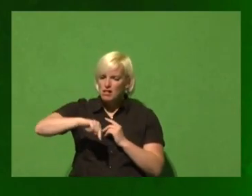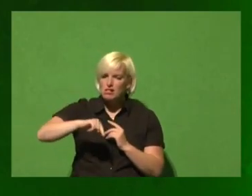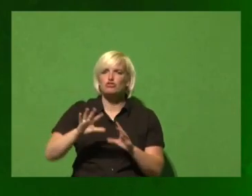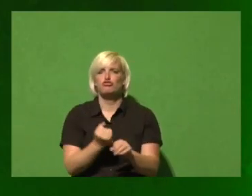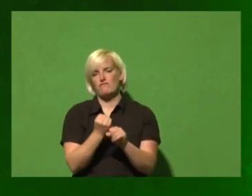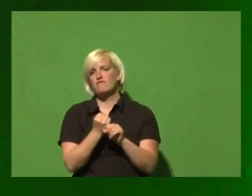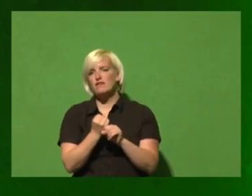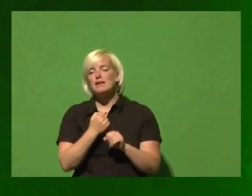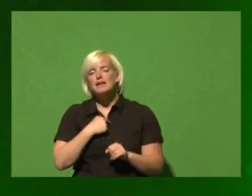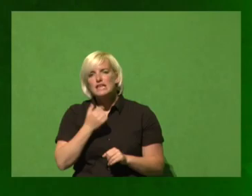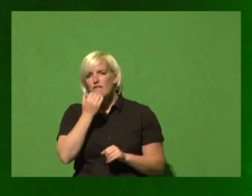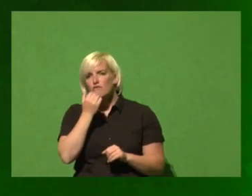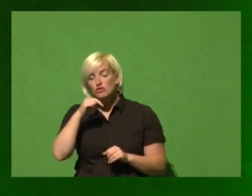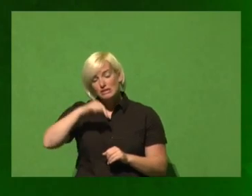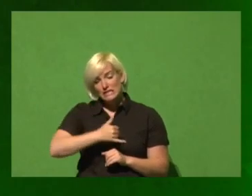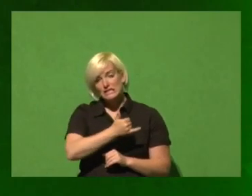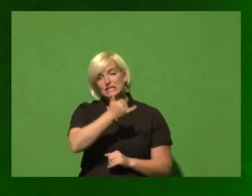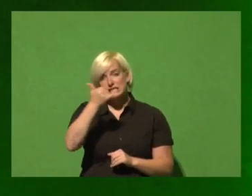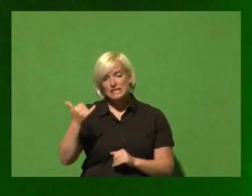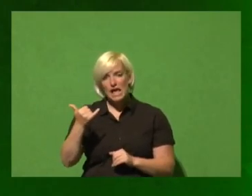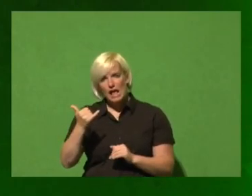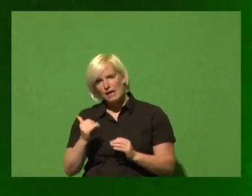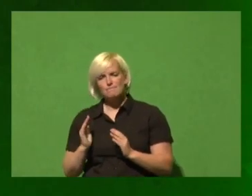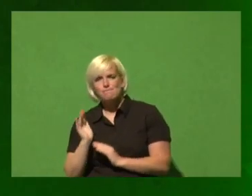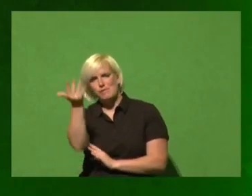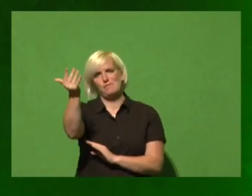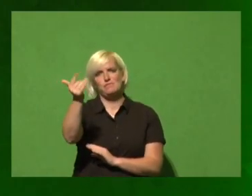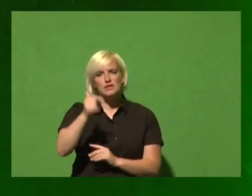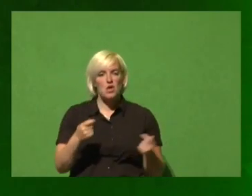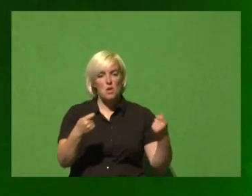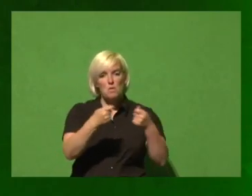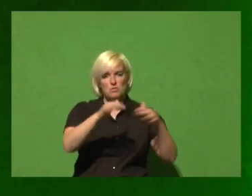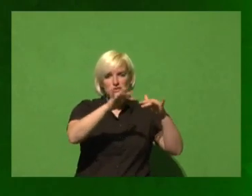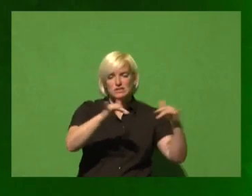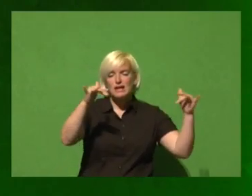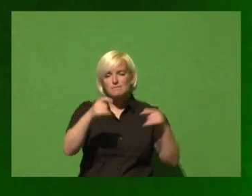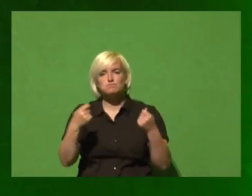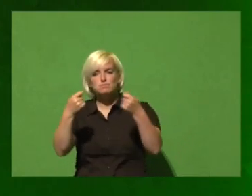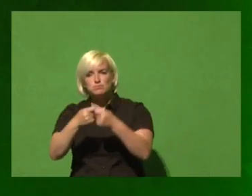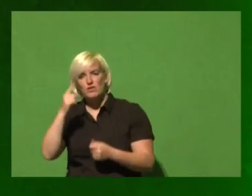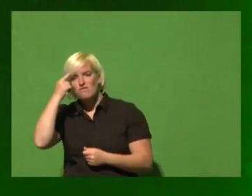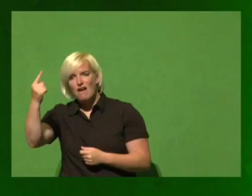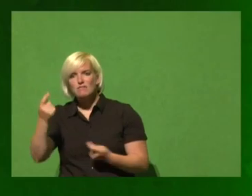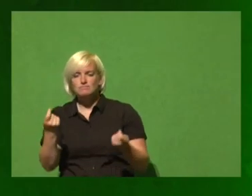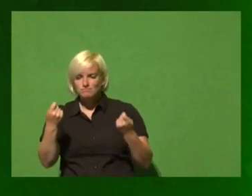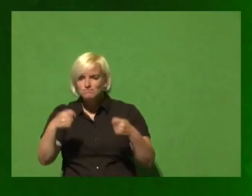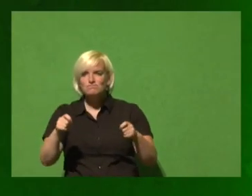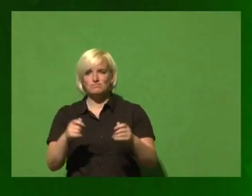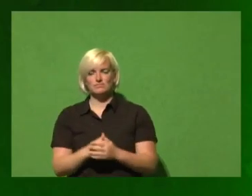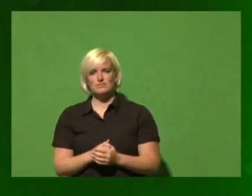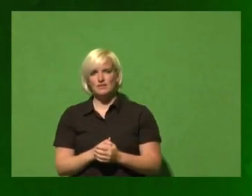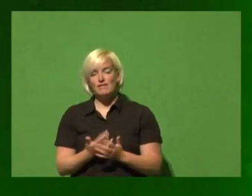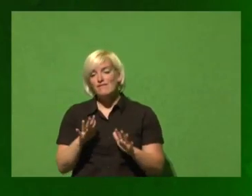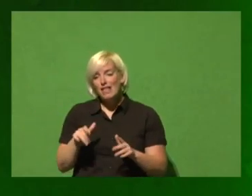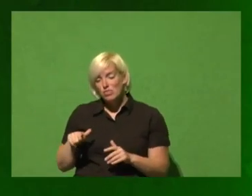es mir aber wünschen, dass wir das dieses Jahr noch im Bundestag und Bundesrat beschließen. Vielleicht kann uns ja NRW da auch mit